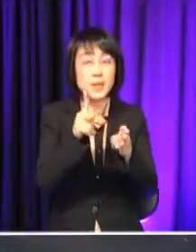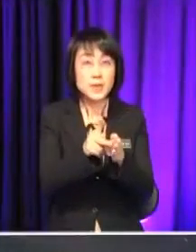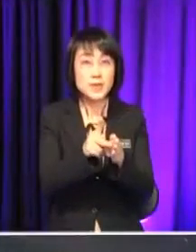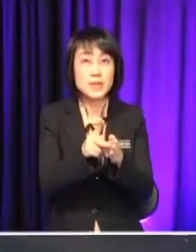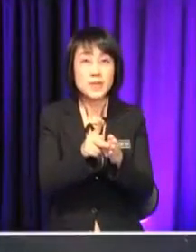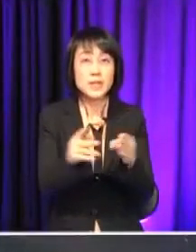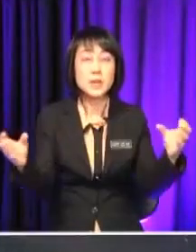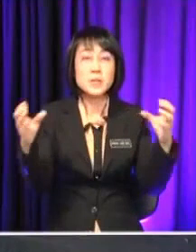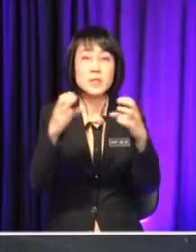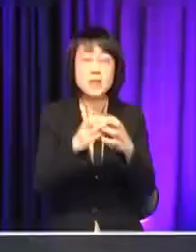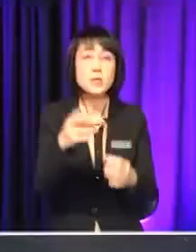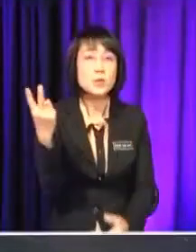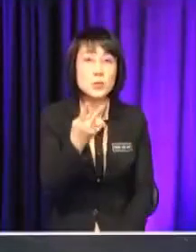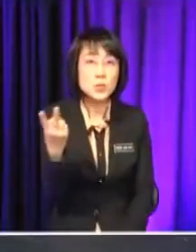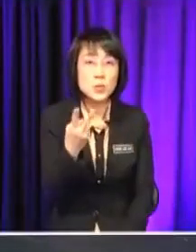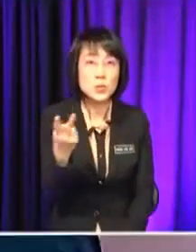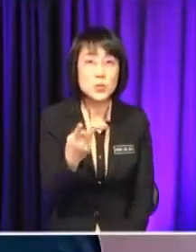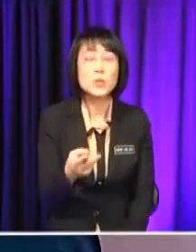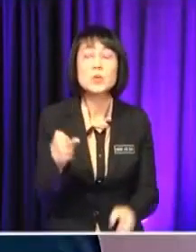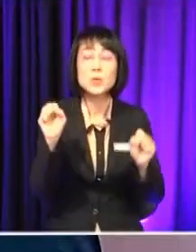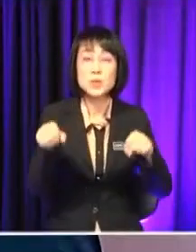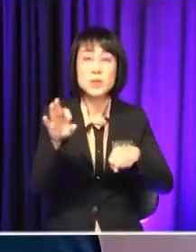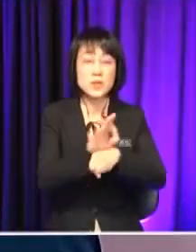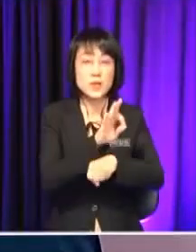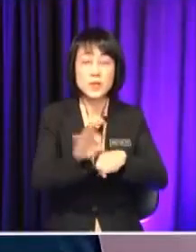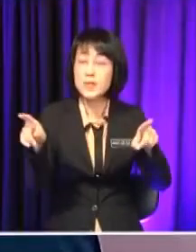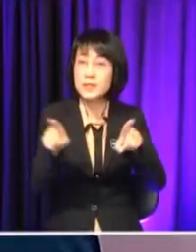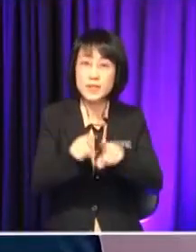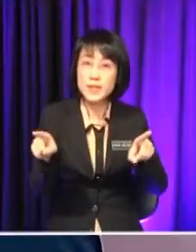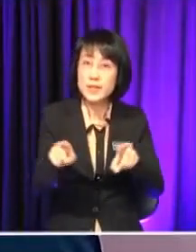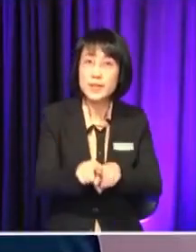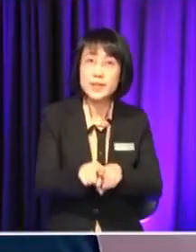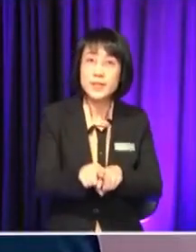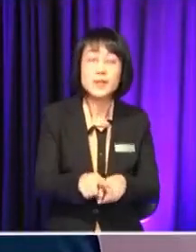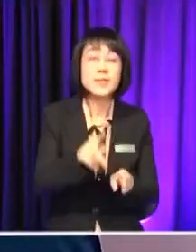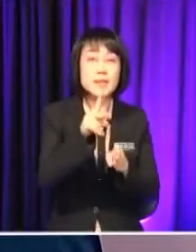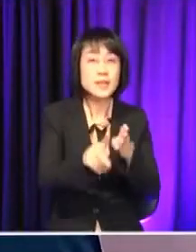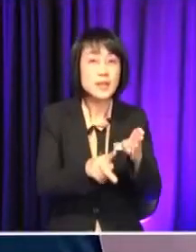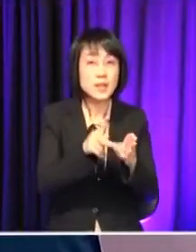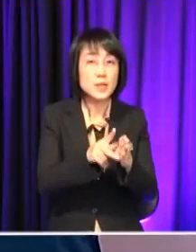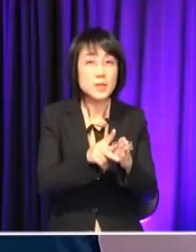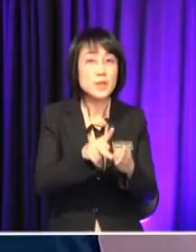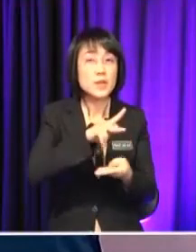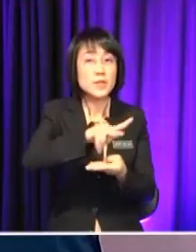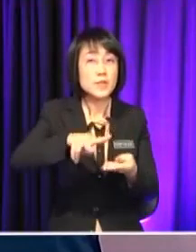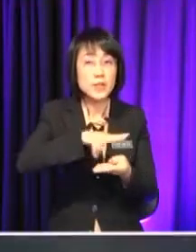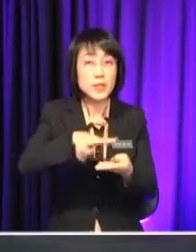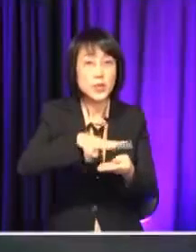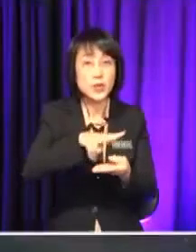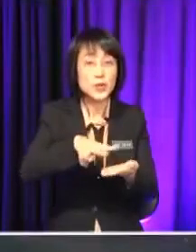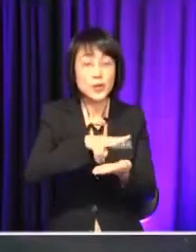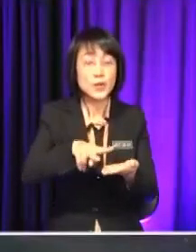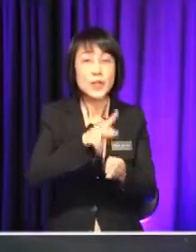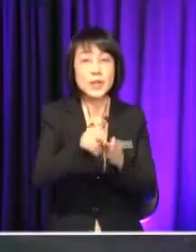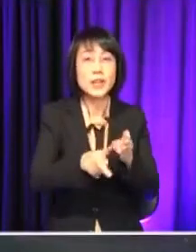jadi dua-duanya boleh berfungsi secara serentak yaitu kabel video dan juga kabel kuas sekali